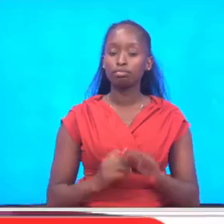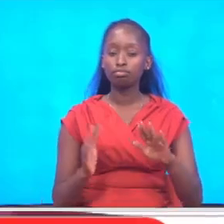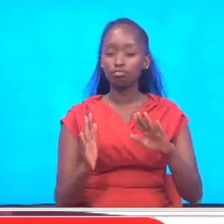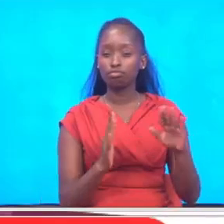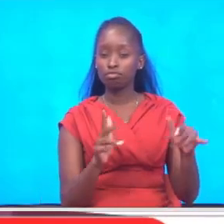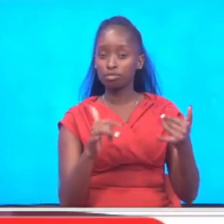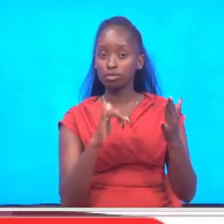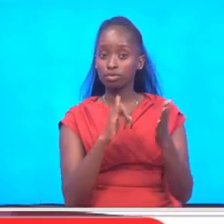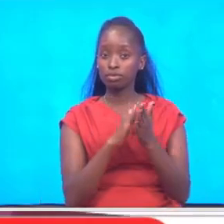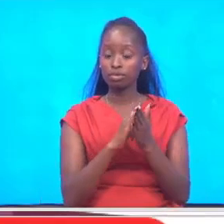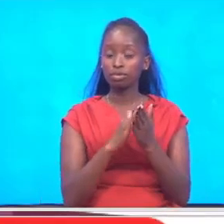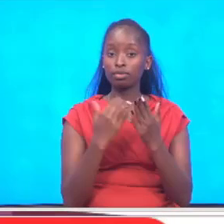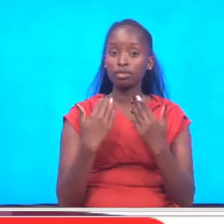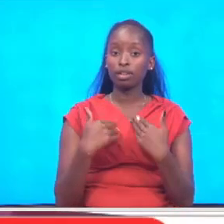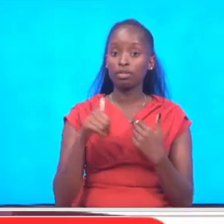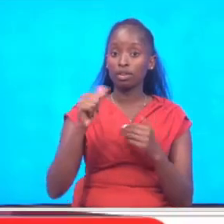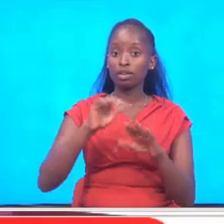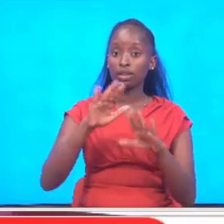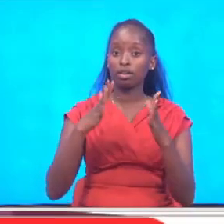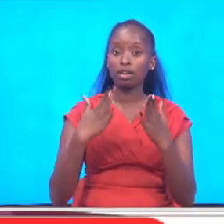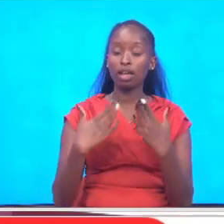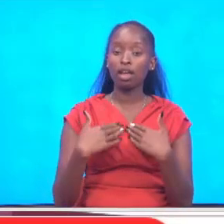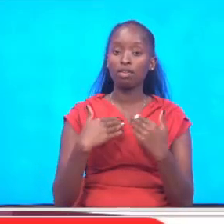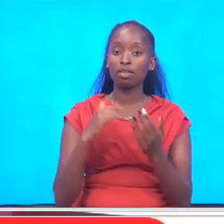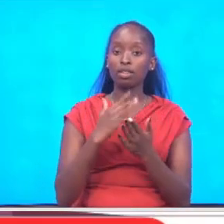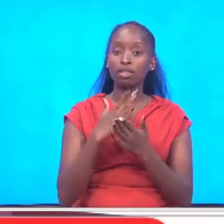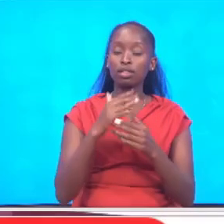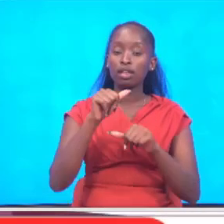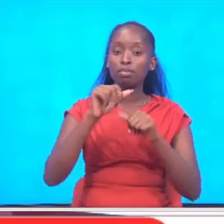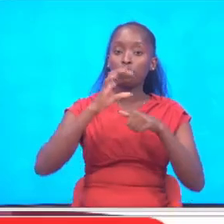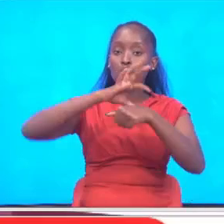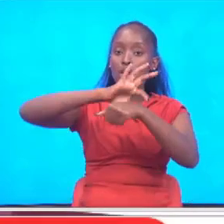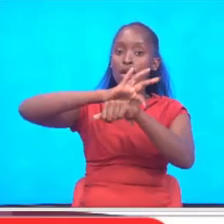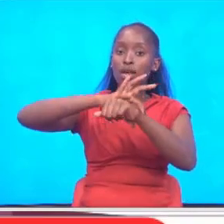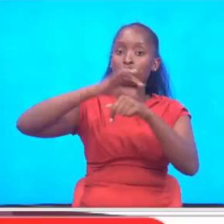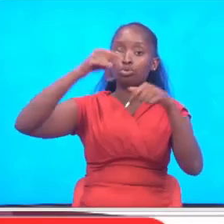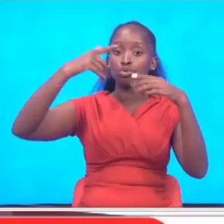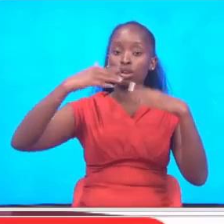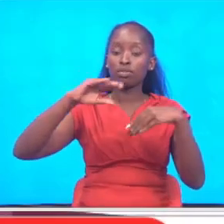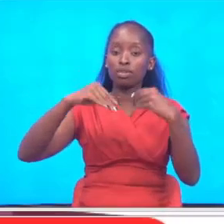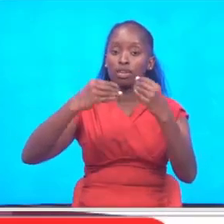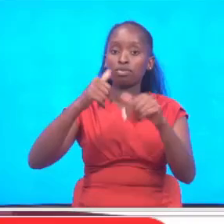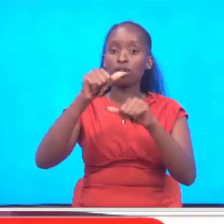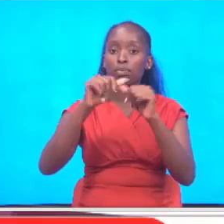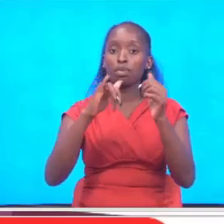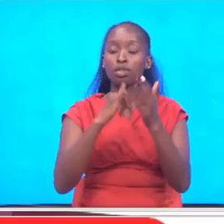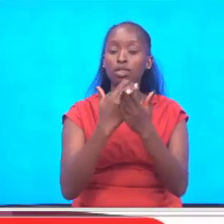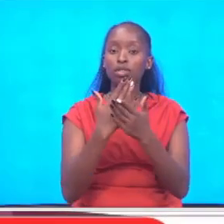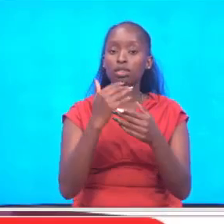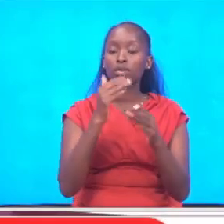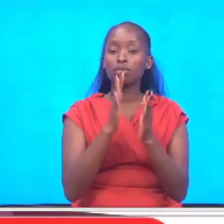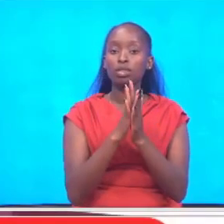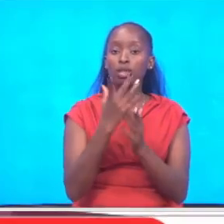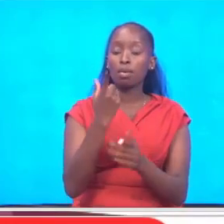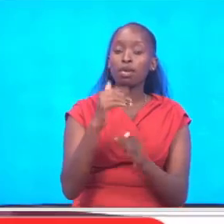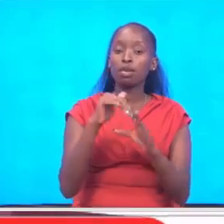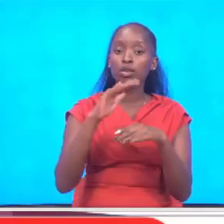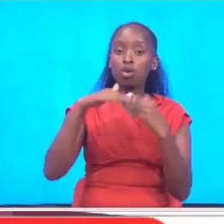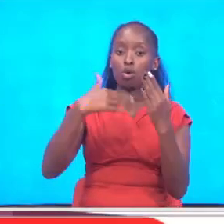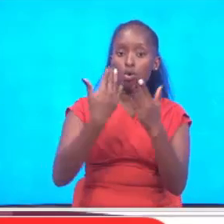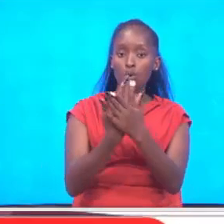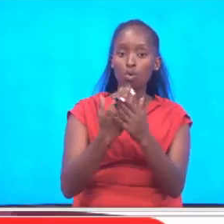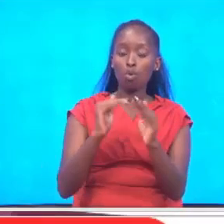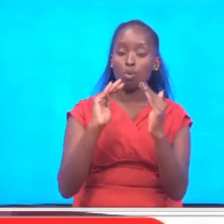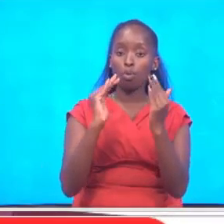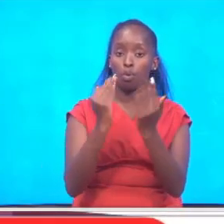Okay, Moses, kwingineko, Tume ya Kitaifa ya Ardhi hii leo imekabidhi mapendekezo yake kuhusu sera za ardhi nchini kwa maafisa wa Wizara ya